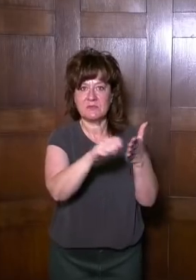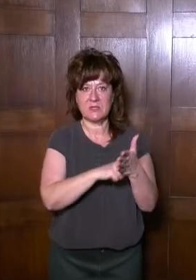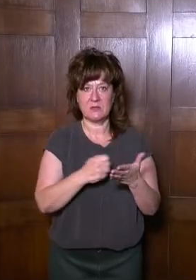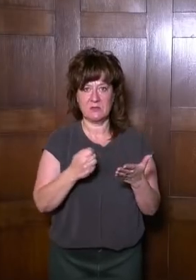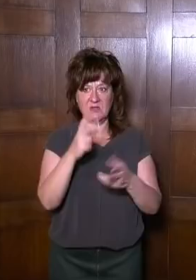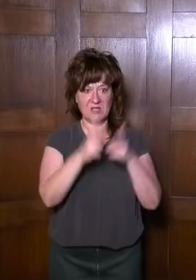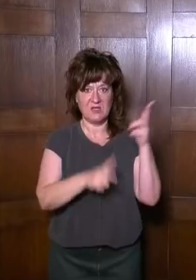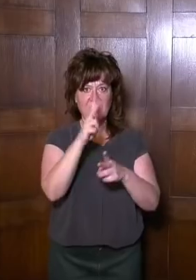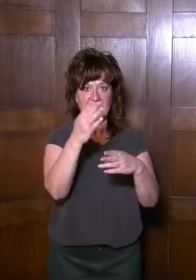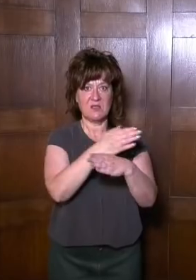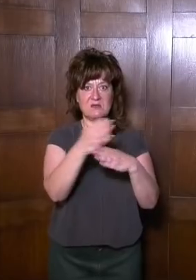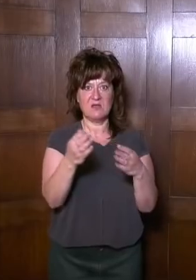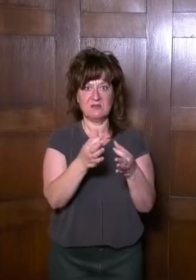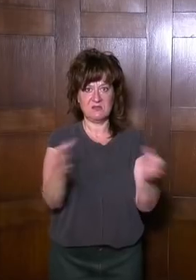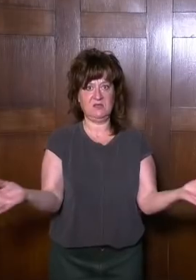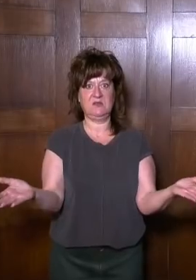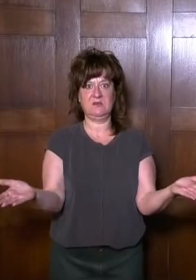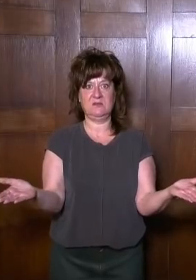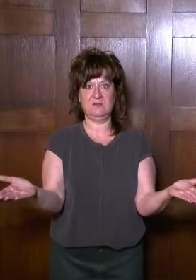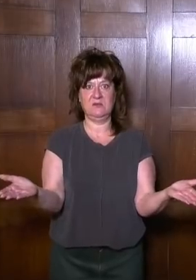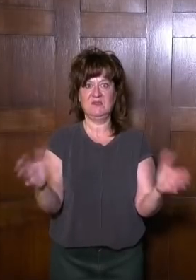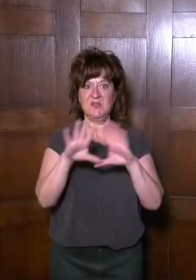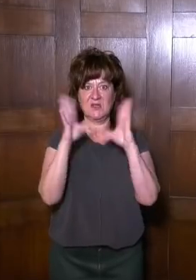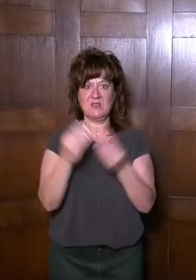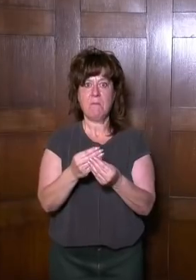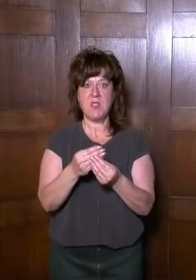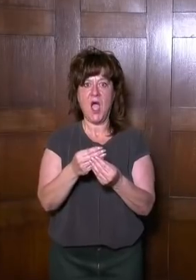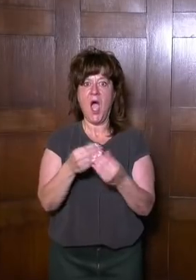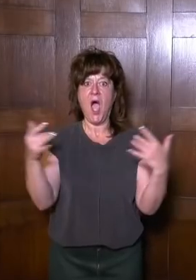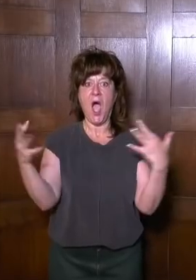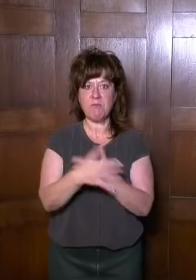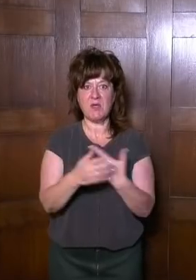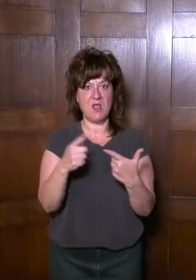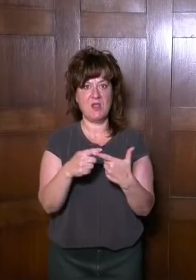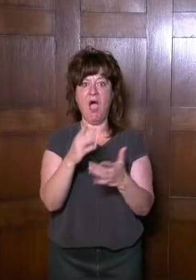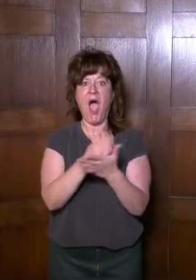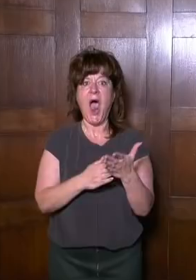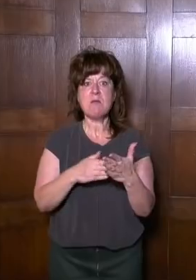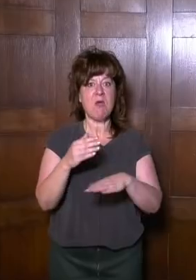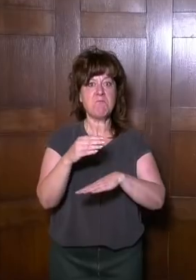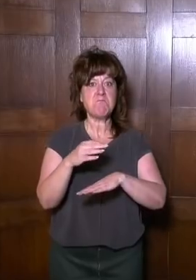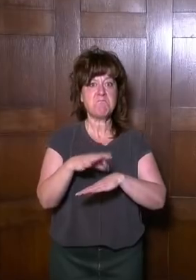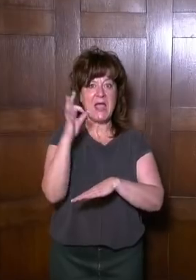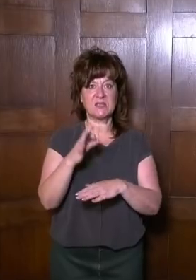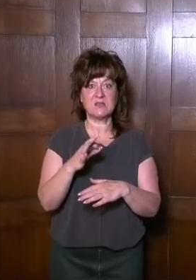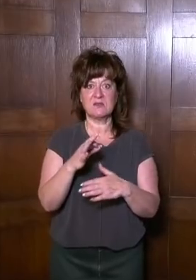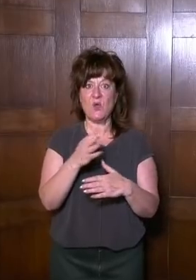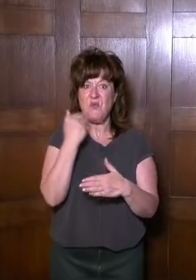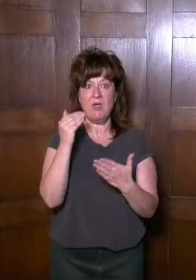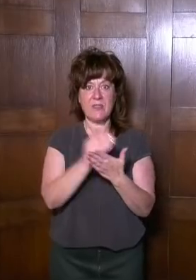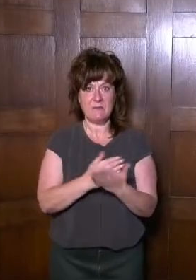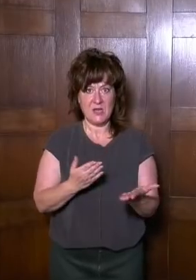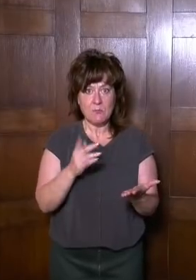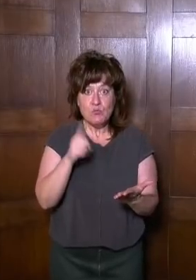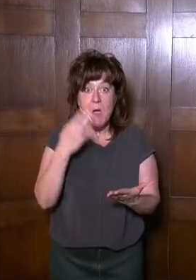habe praktisch den ganzen April und den halben März wurden keine Termine angesetzt. Das muss man sich einfach mal vorstellen. Das